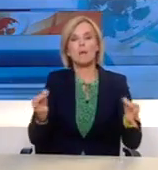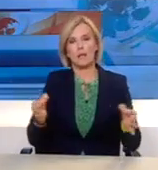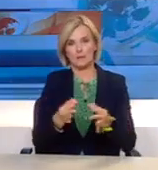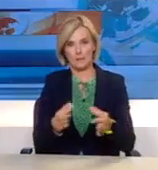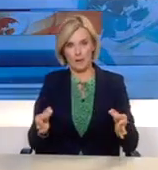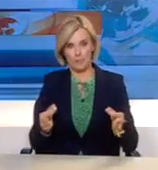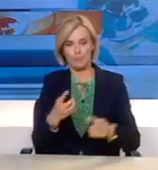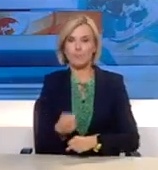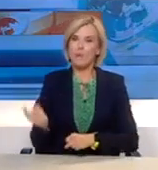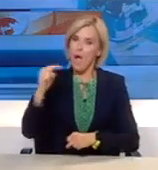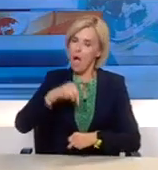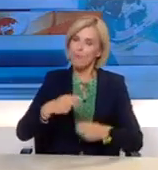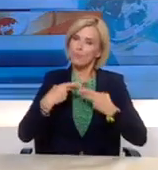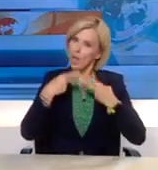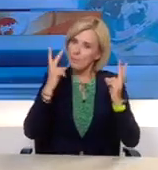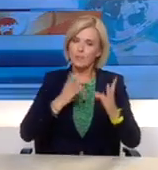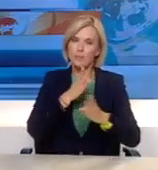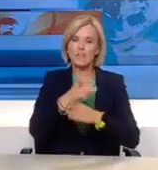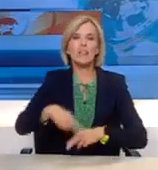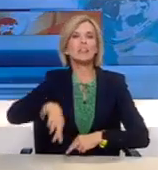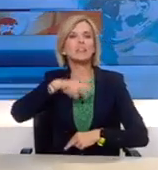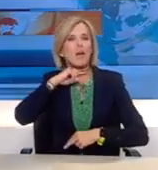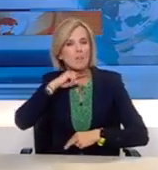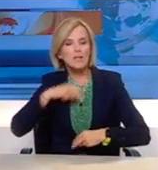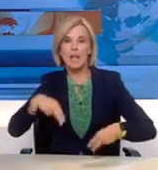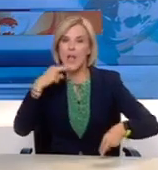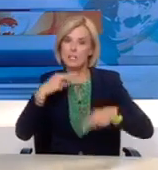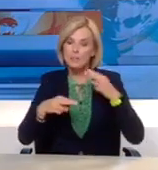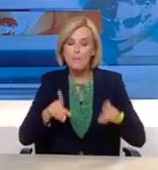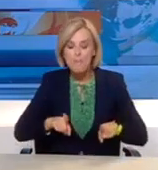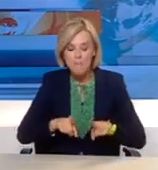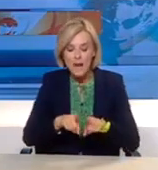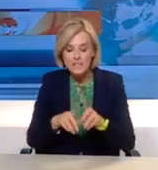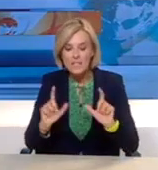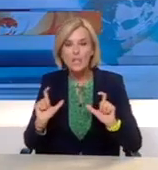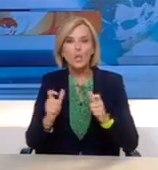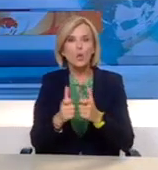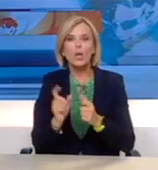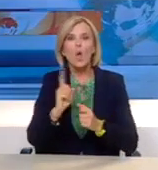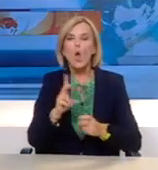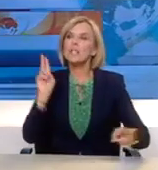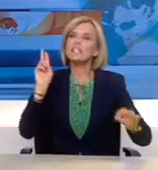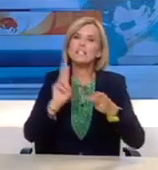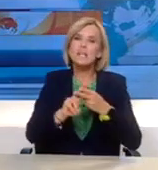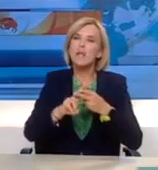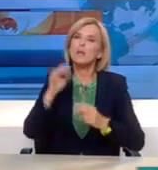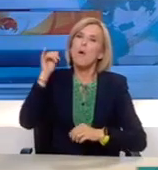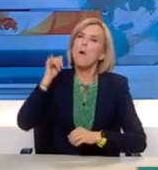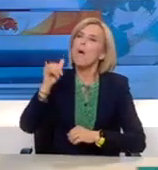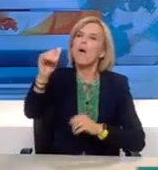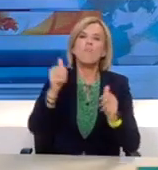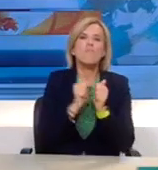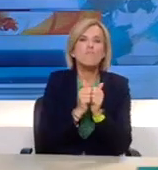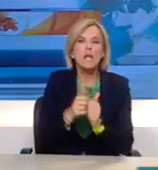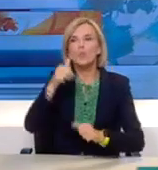Επιτρέπεται λοιπόν από αύριο να πάμε στο εστιατόριο ή την ταβέρνα, κατά προτίμηση όμως με την οικογένειά μας και όχι για να συναντηθούμε με μακρινούς γνωστούς